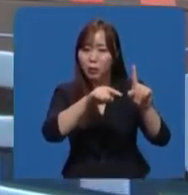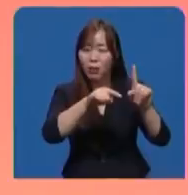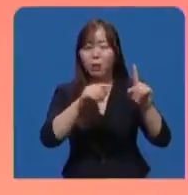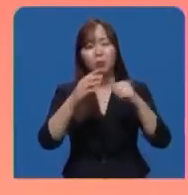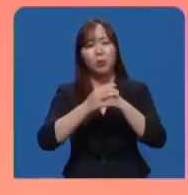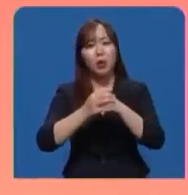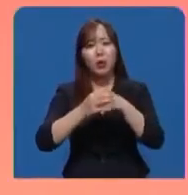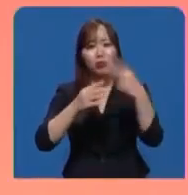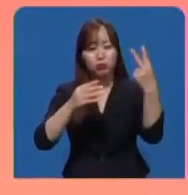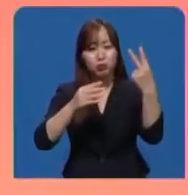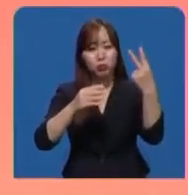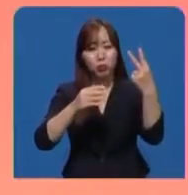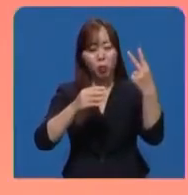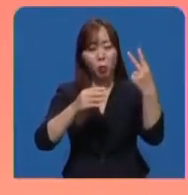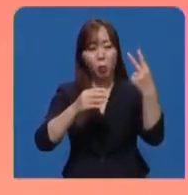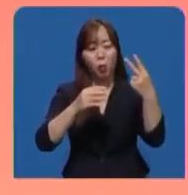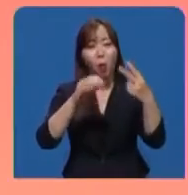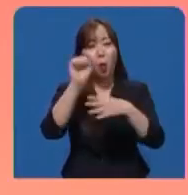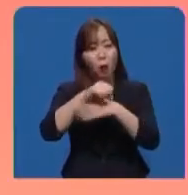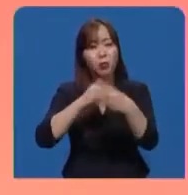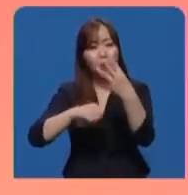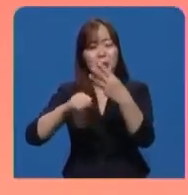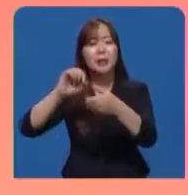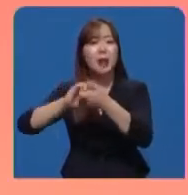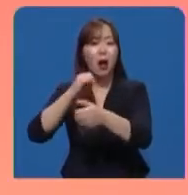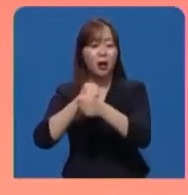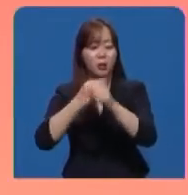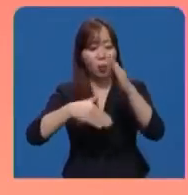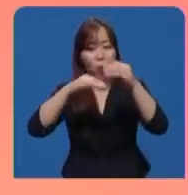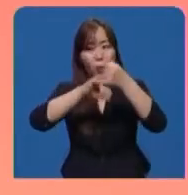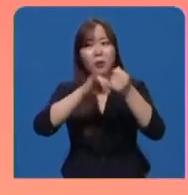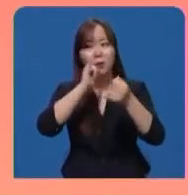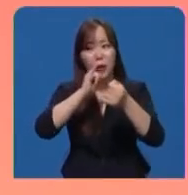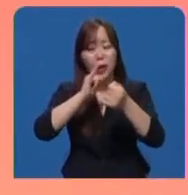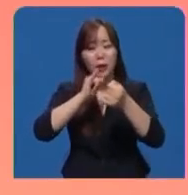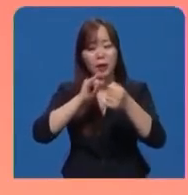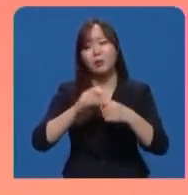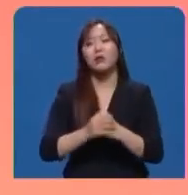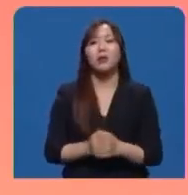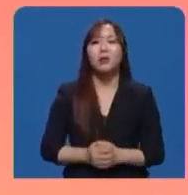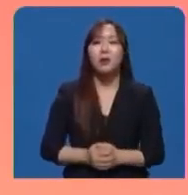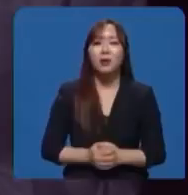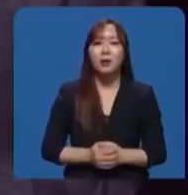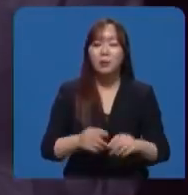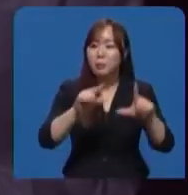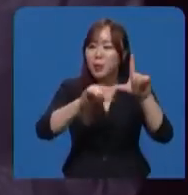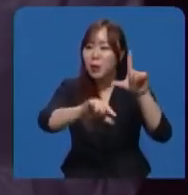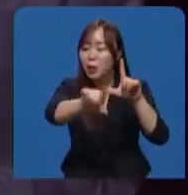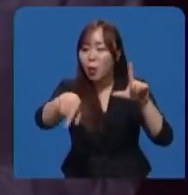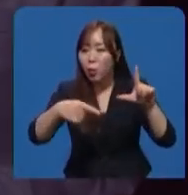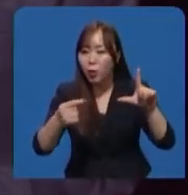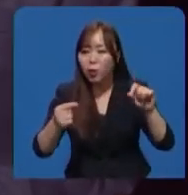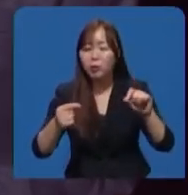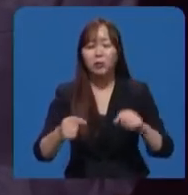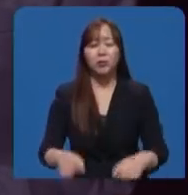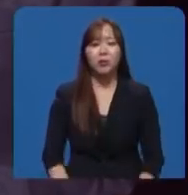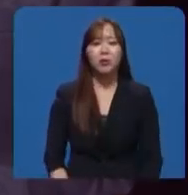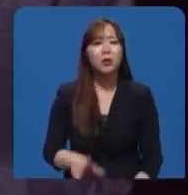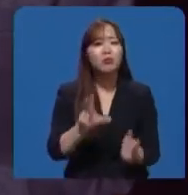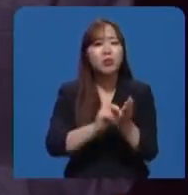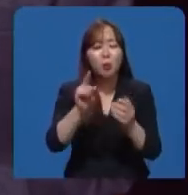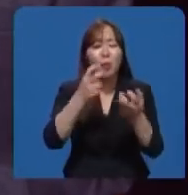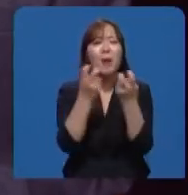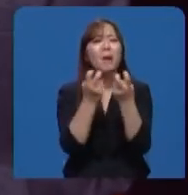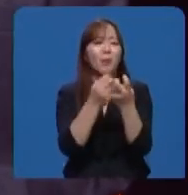주택만 허용하고 3주택 이상은 제한하겠다는 공약이 있던데요. 제한적으로. 아, 그러니까 일정 시점까지. 그런데 그